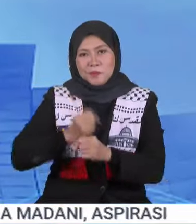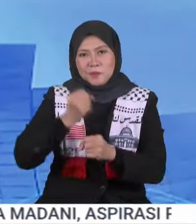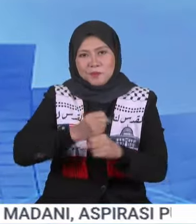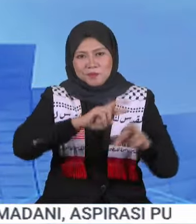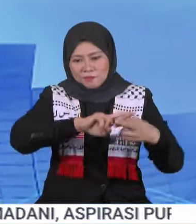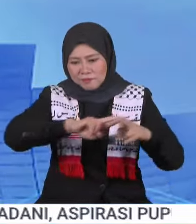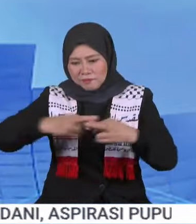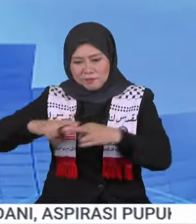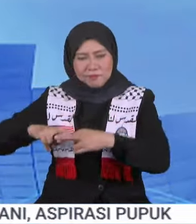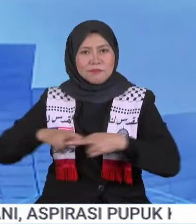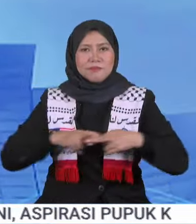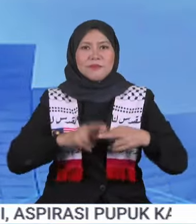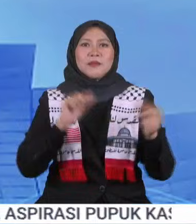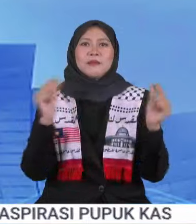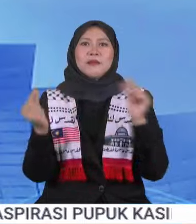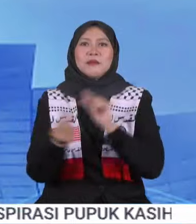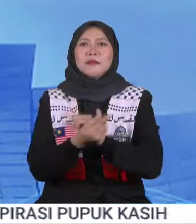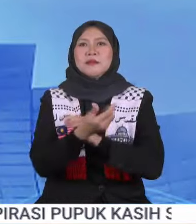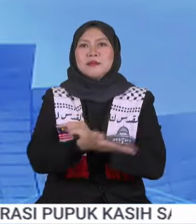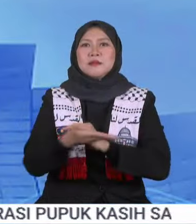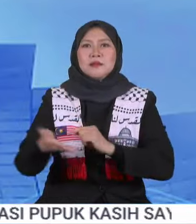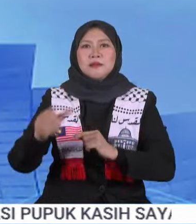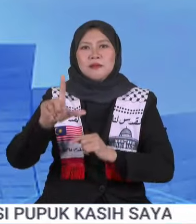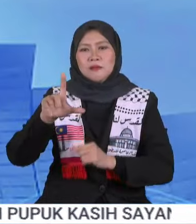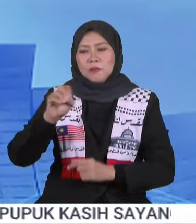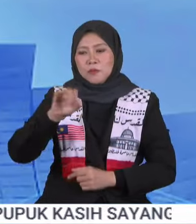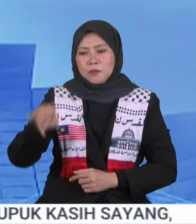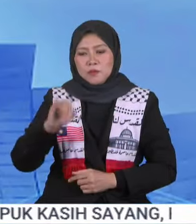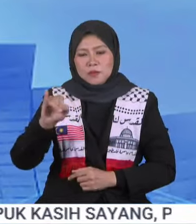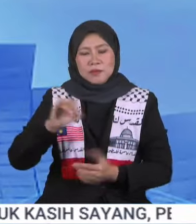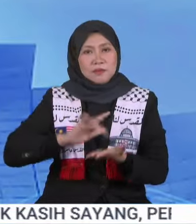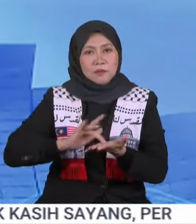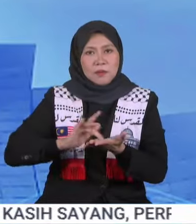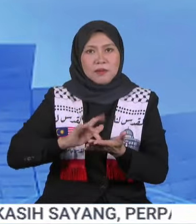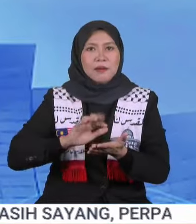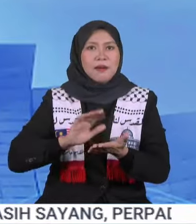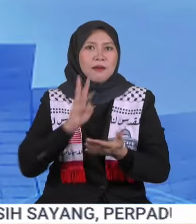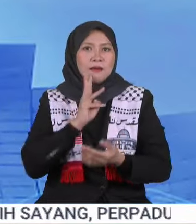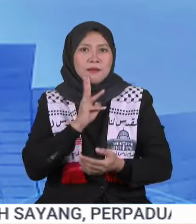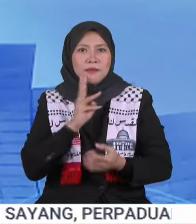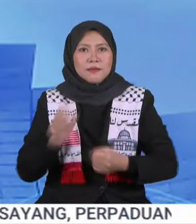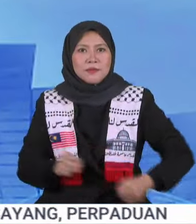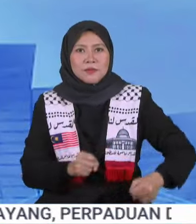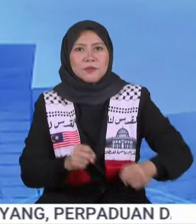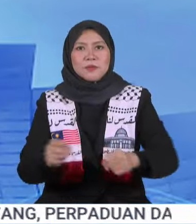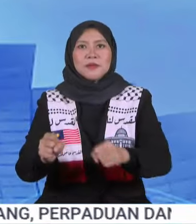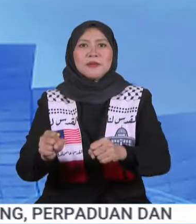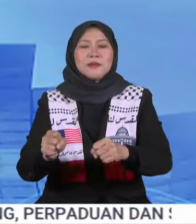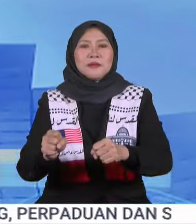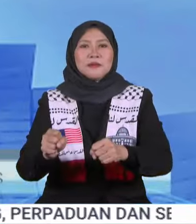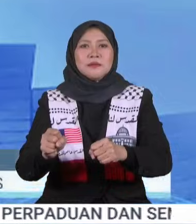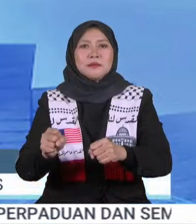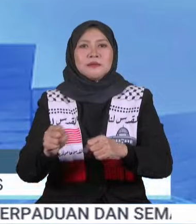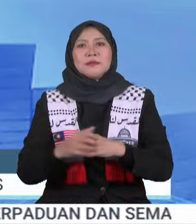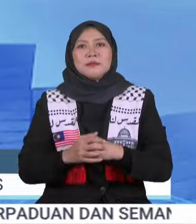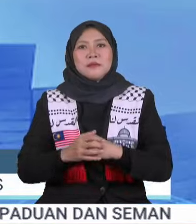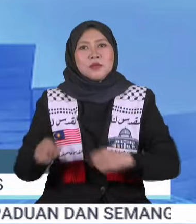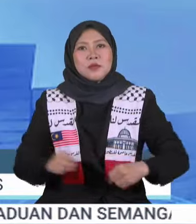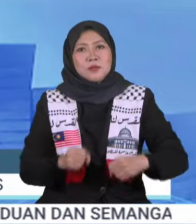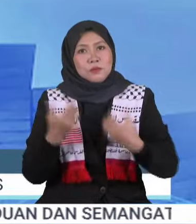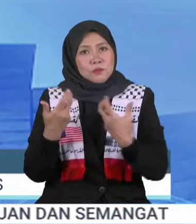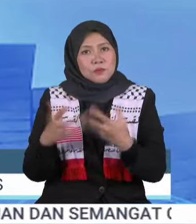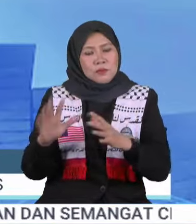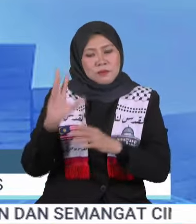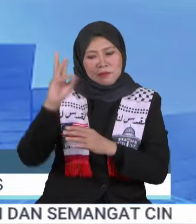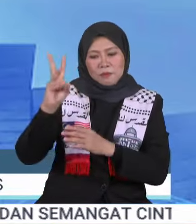Kerja-kerja penyenggaraan dan penggantian aset di loji rawatan air Sungai Selangor Fasa 1 LRA SSP 1